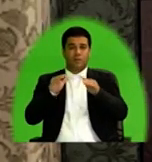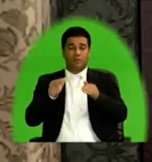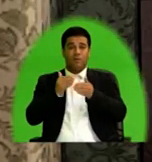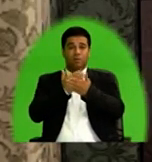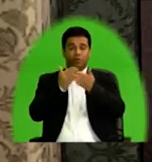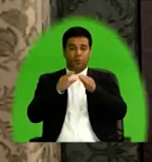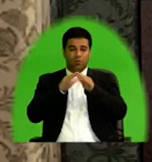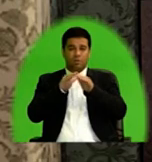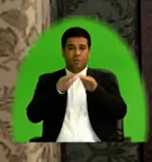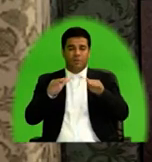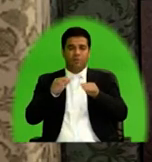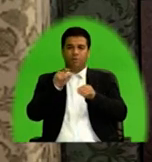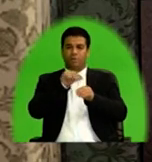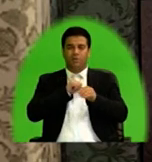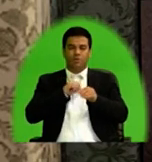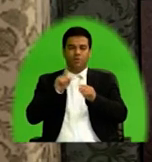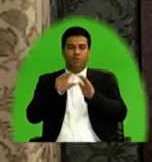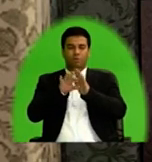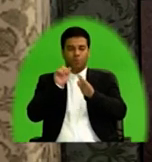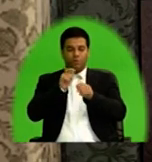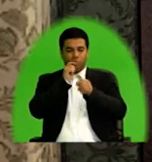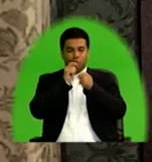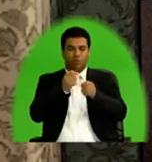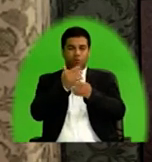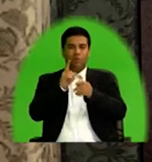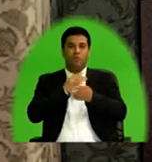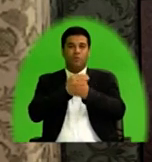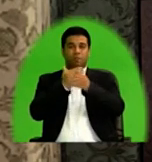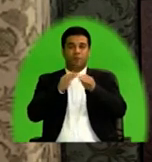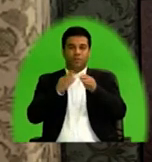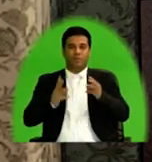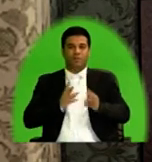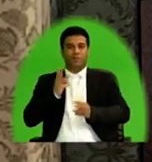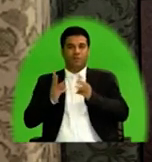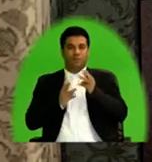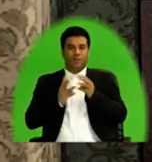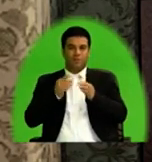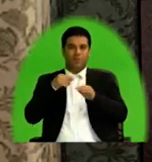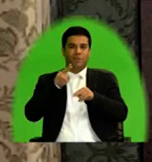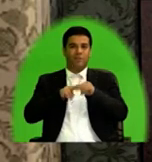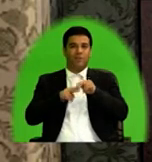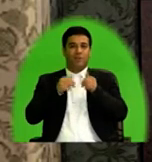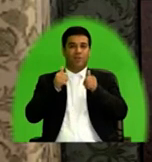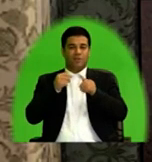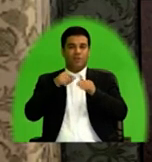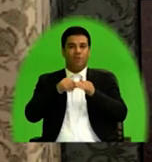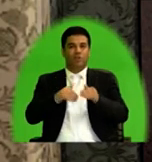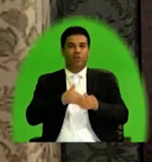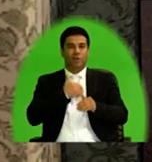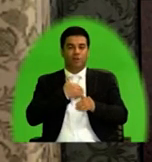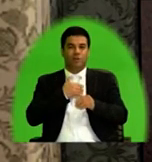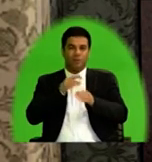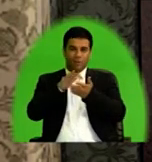вы можете выбрать необходимый метод поощрения, который может помочь вашему ребенку, чтобы у него появилось